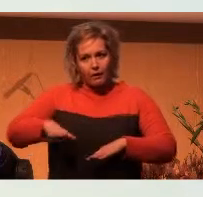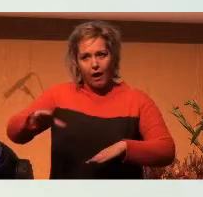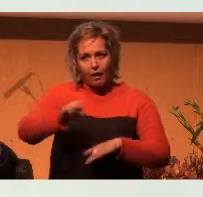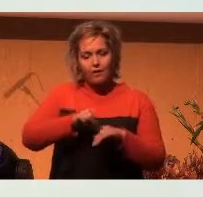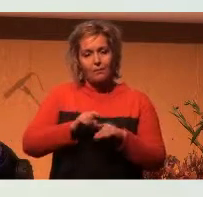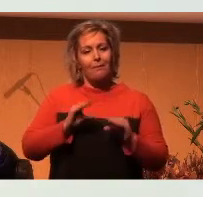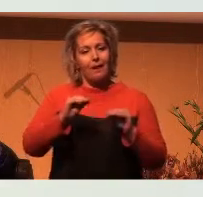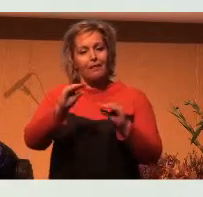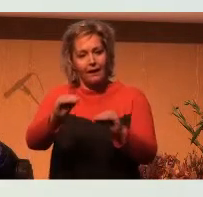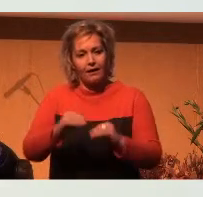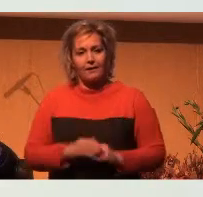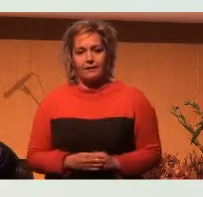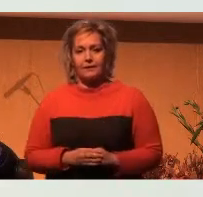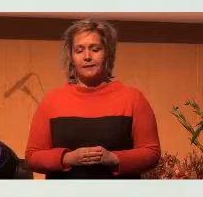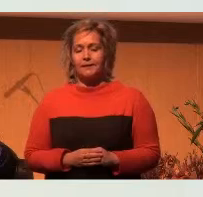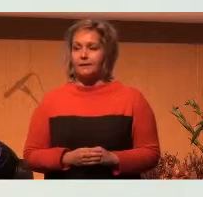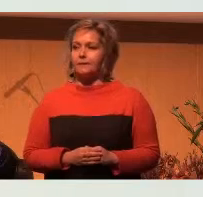bedre